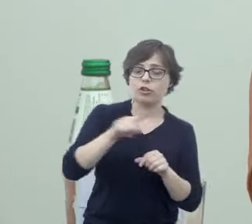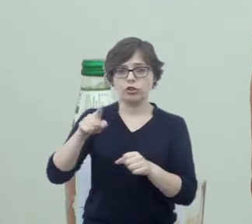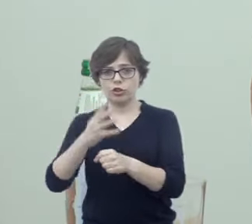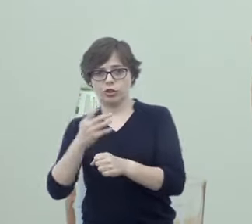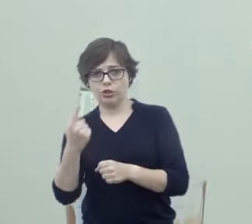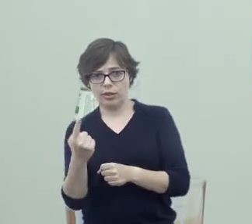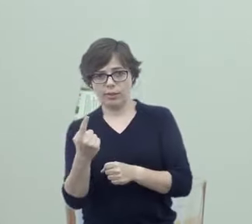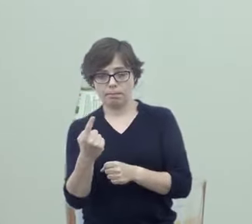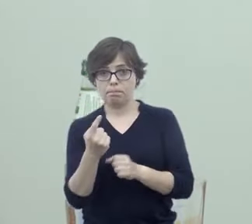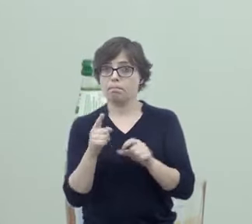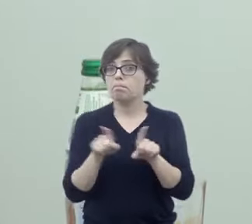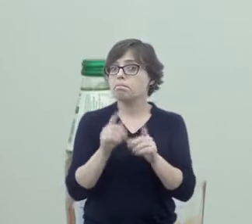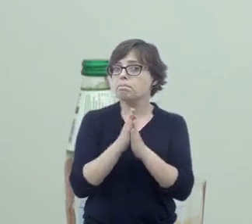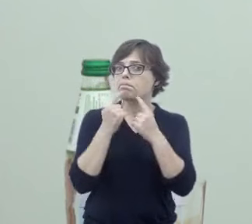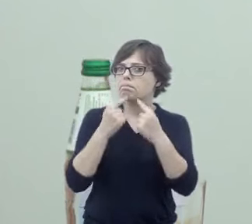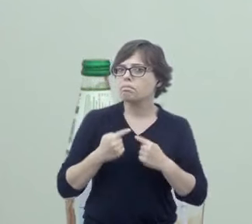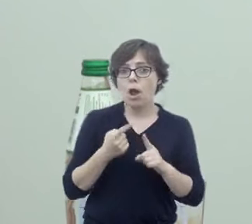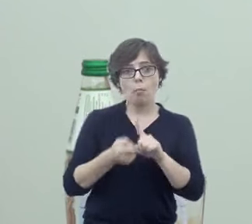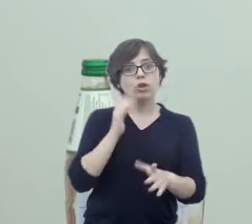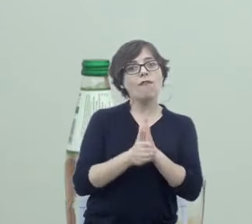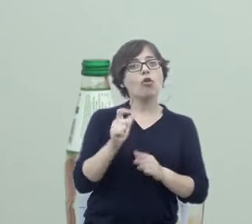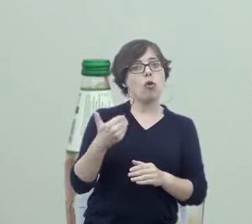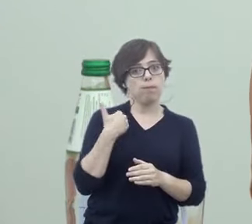1939-41? Czy ma znaczenie w ogóle sytuacja przedwojenna?